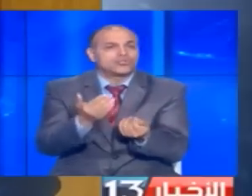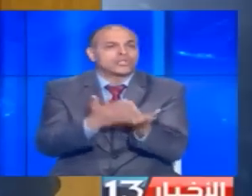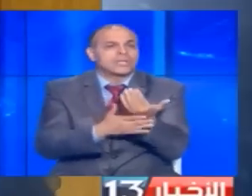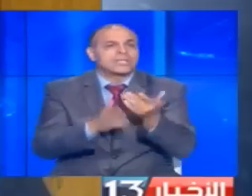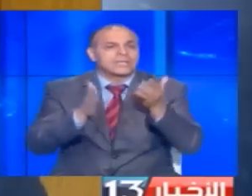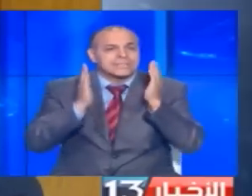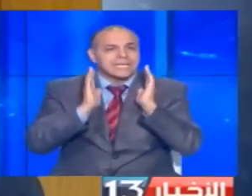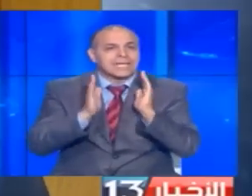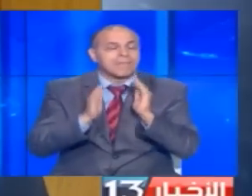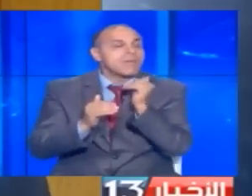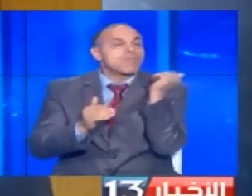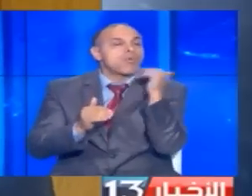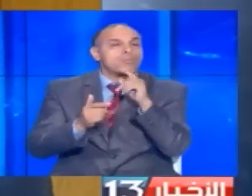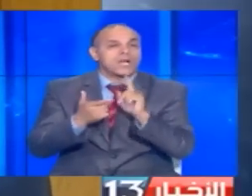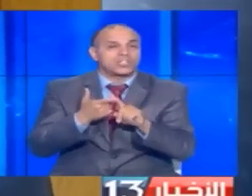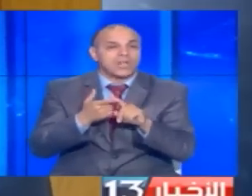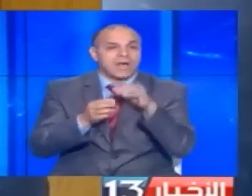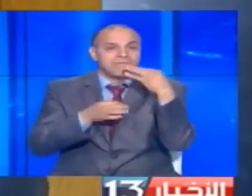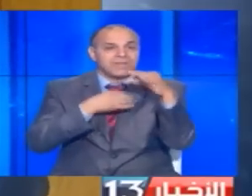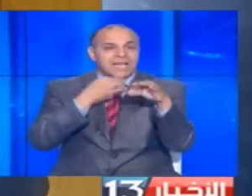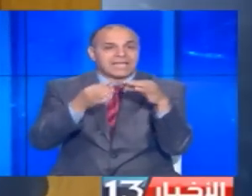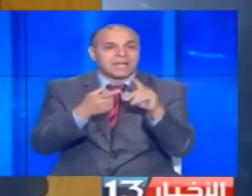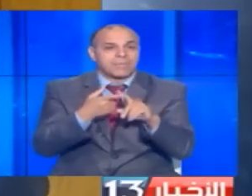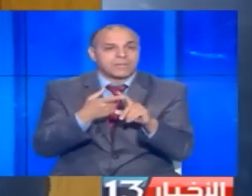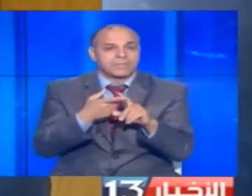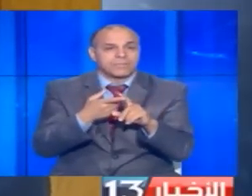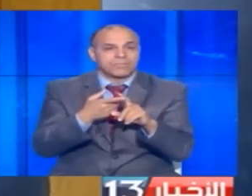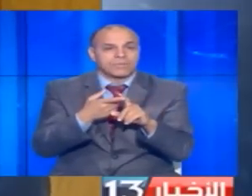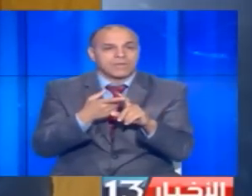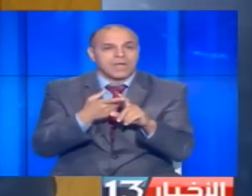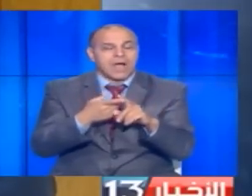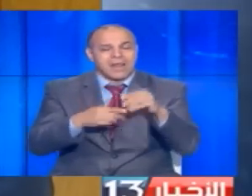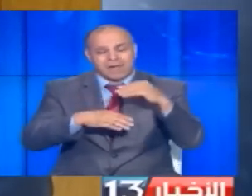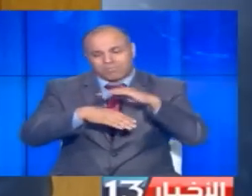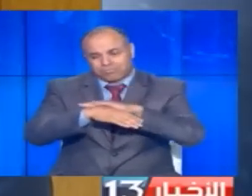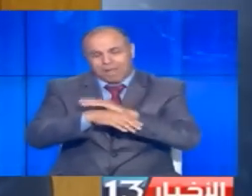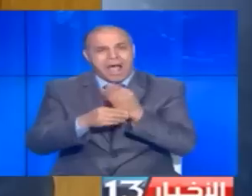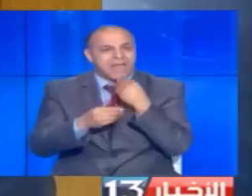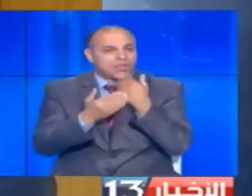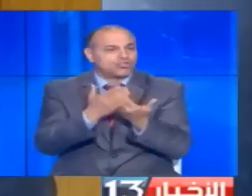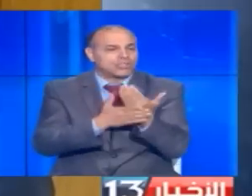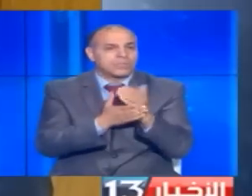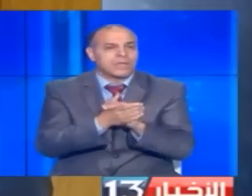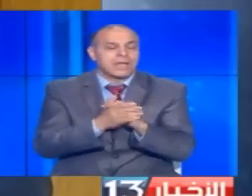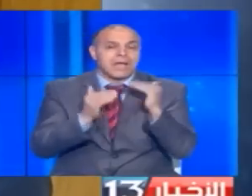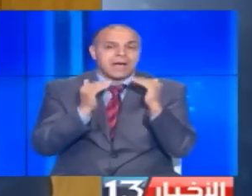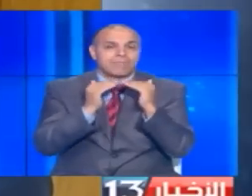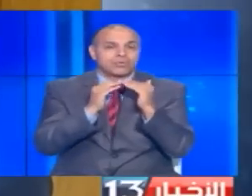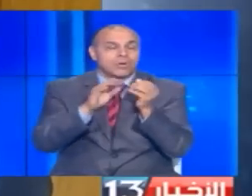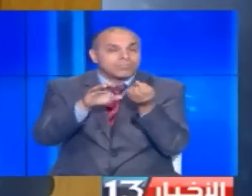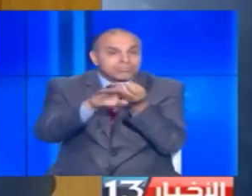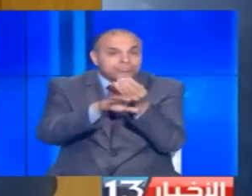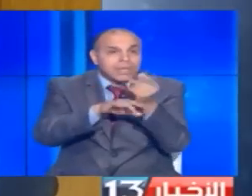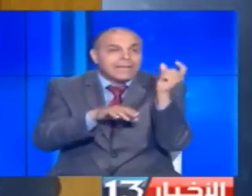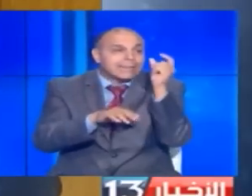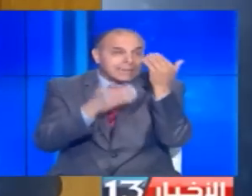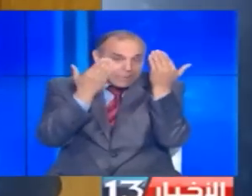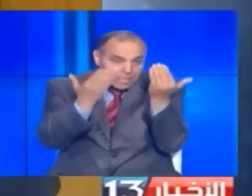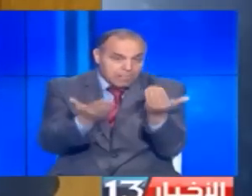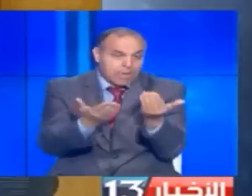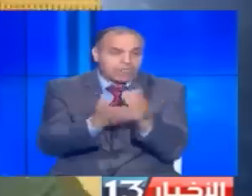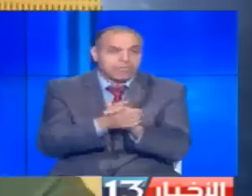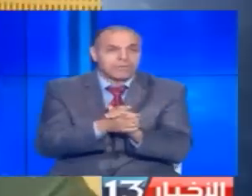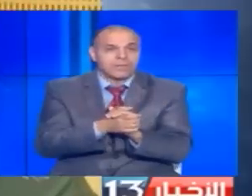تعتمد المباشراتية في الخطاب المتعلق بزرع أعضاء، أيضا على مستوى التوعية الدينية بهذه المسألة مهمة